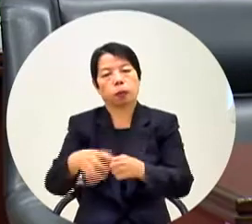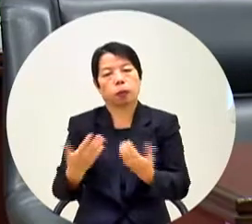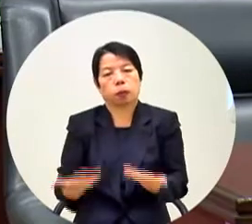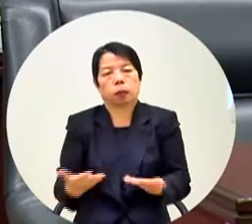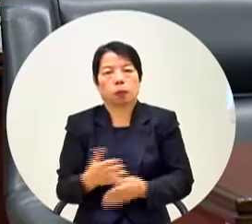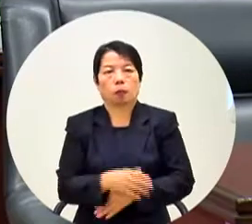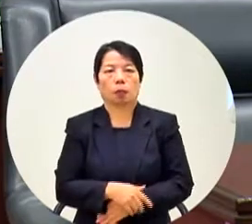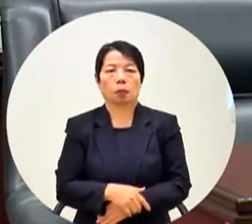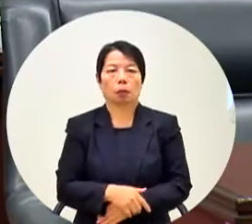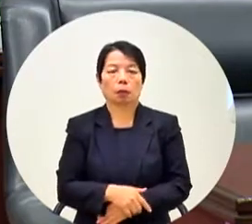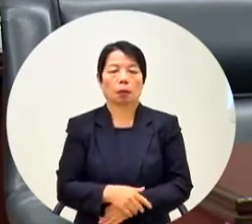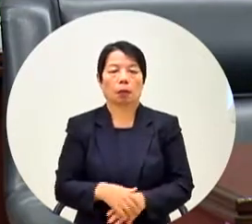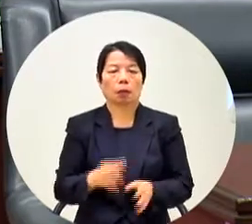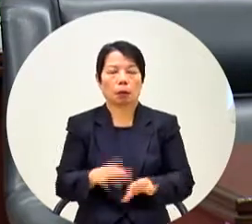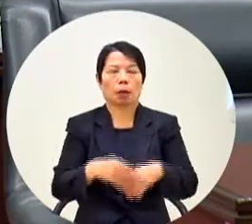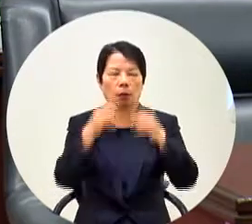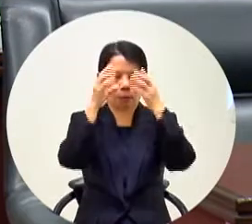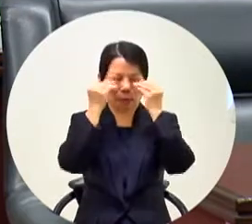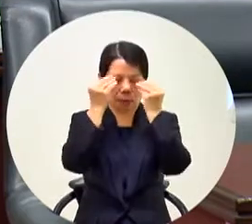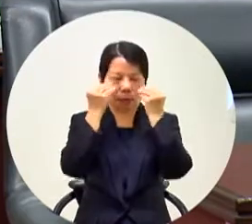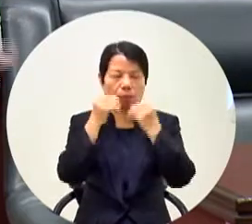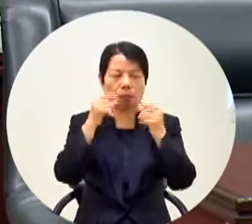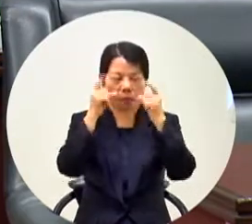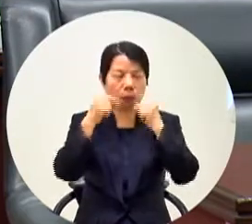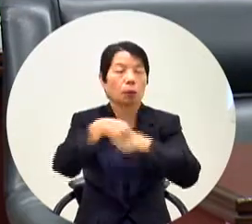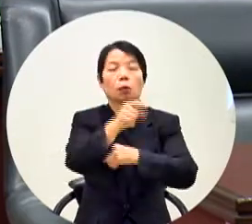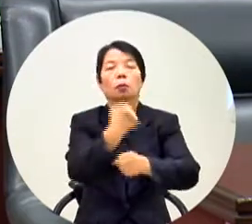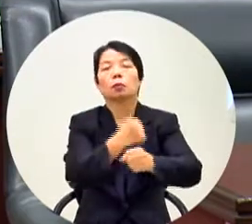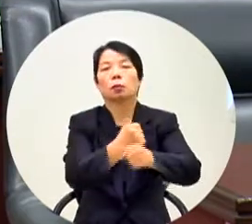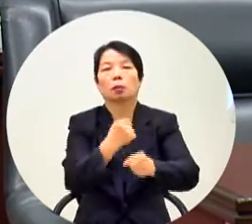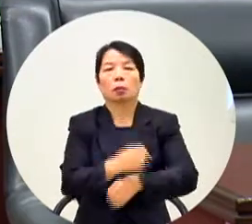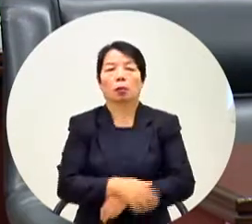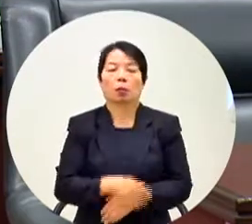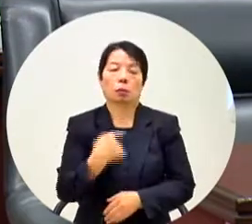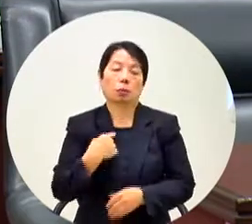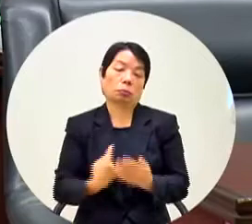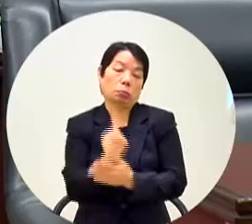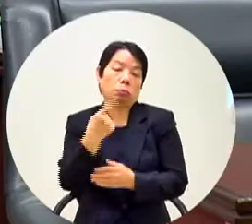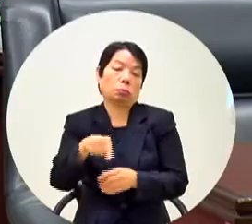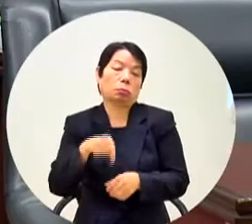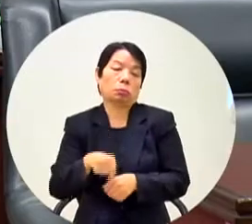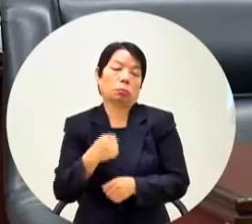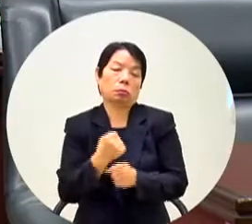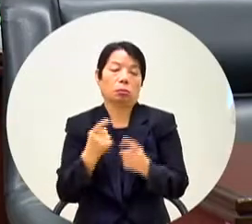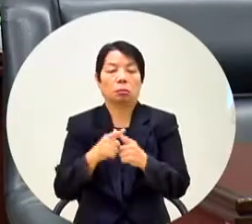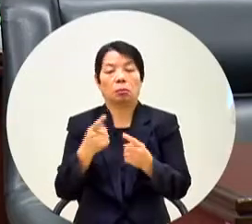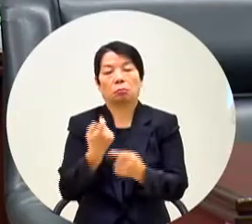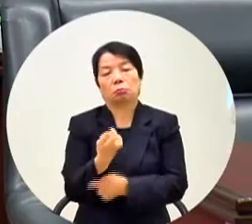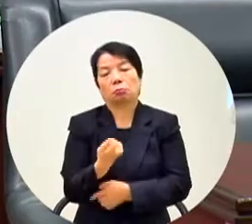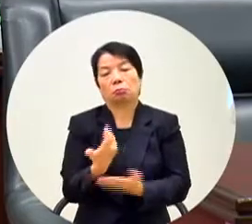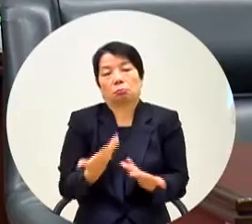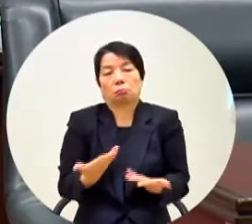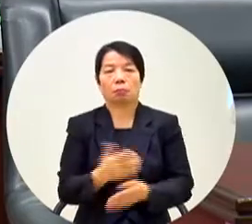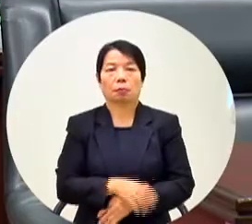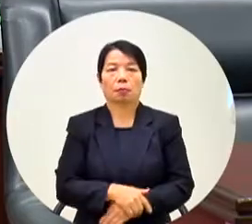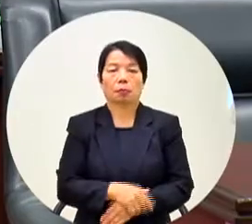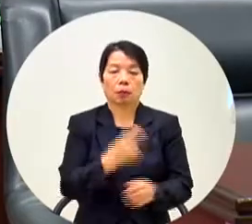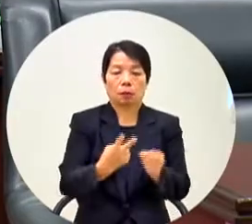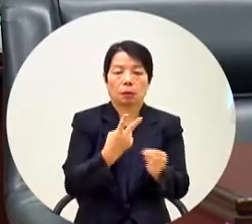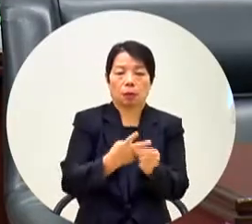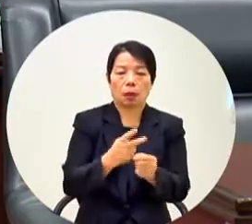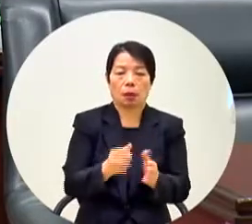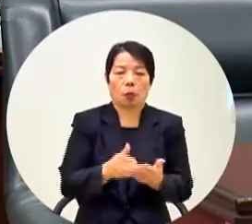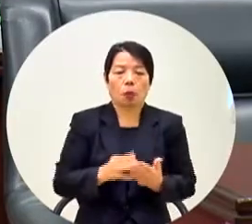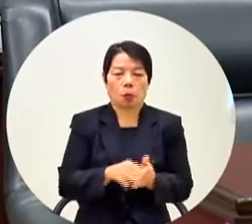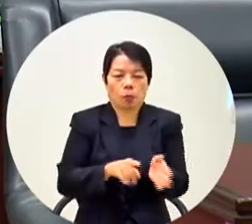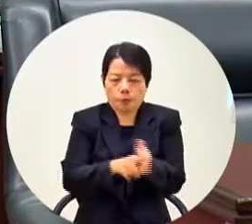是目睭客客，恁真容易做歹代志，反正我就是安尼尔。咱请局长回答一下，我这两年一直咧要求，